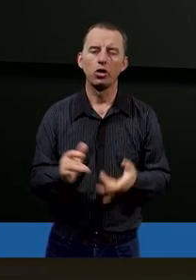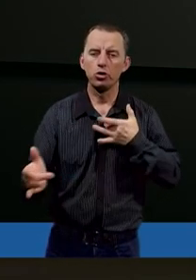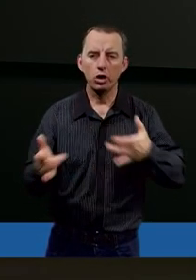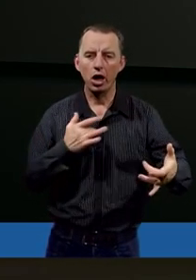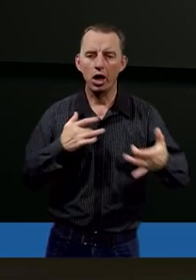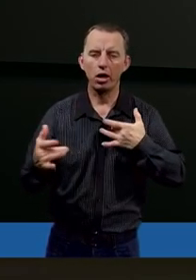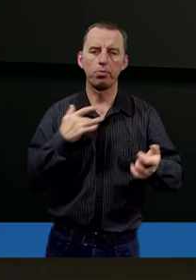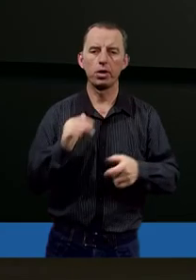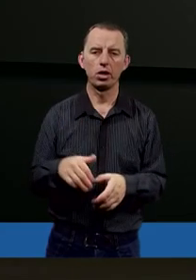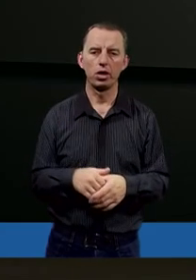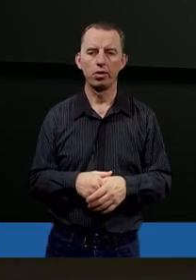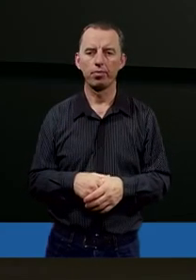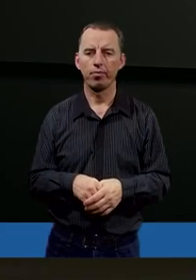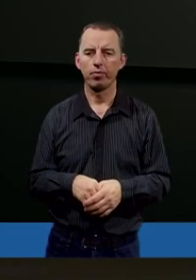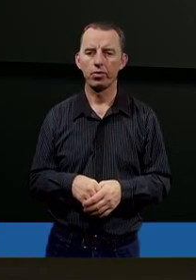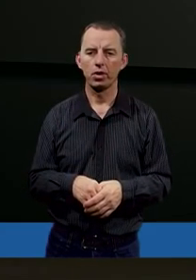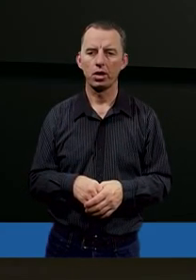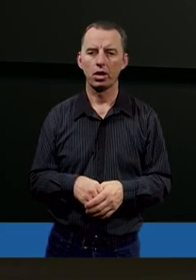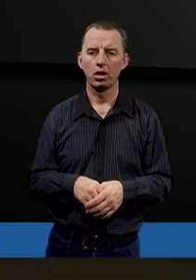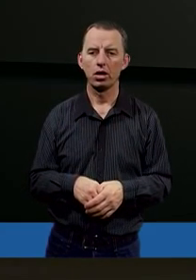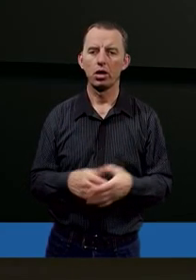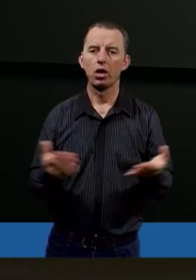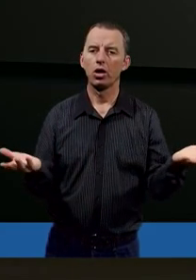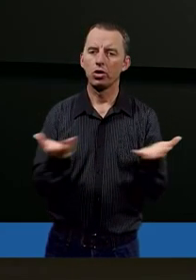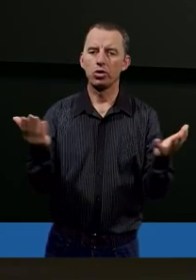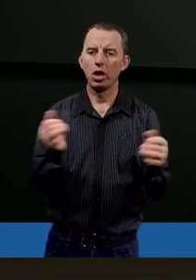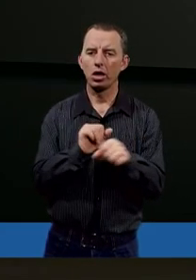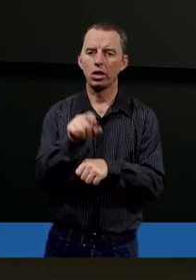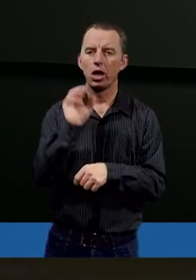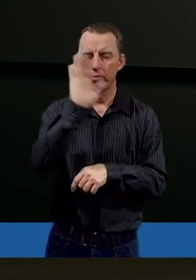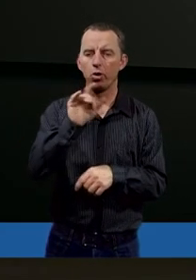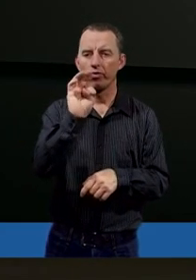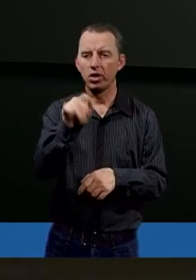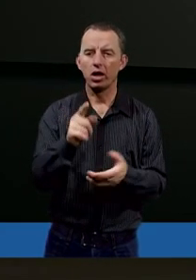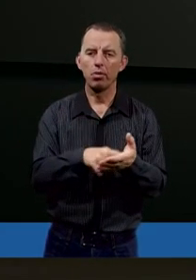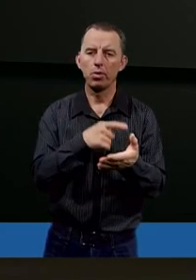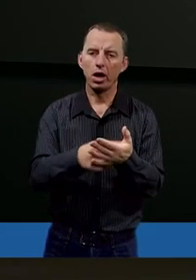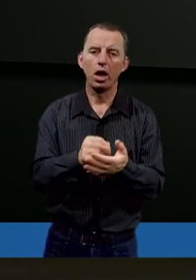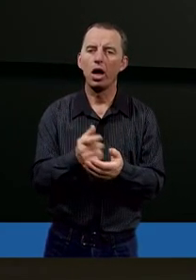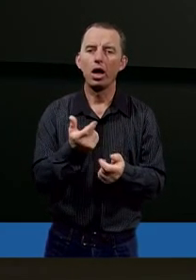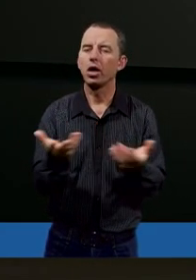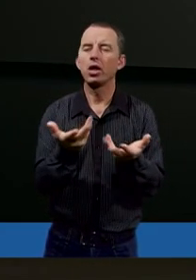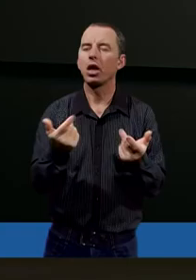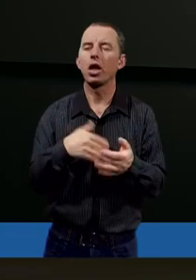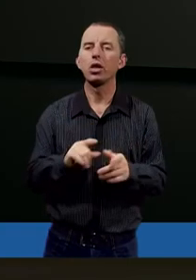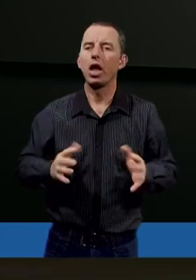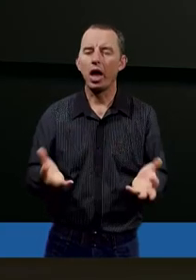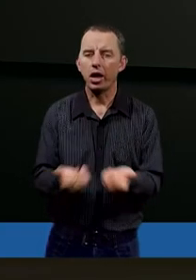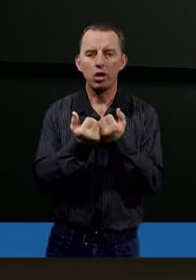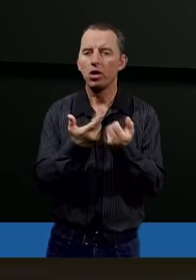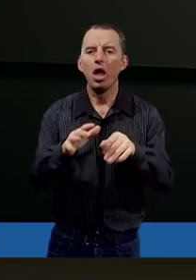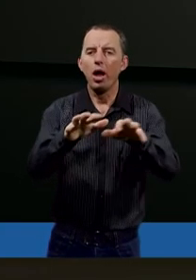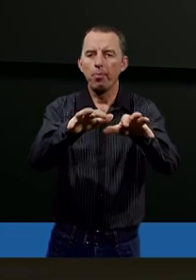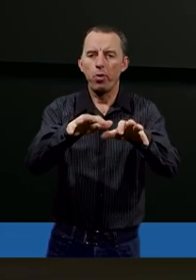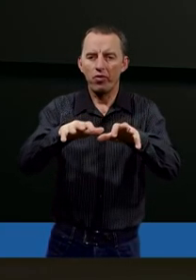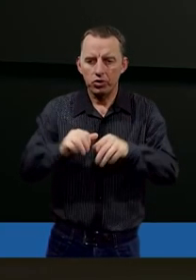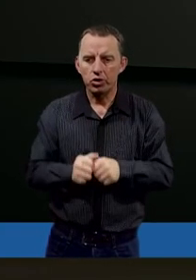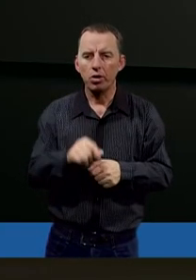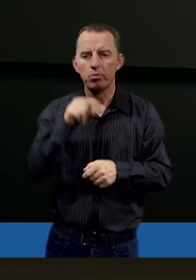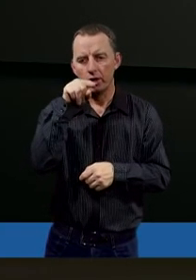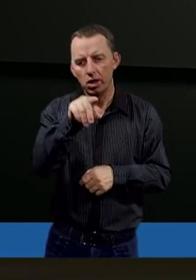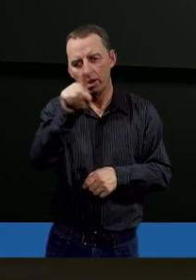cierpi. No, gdzie jest Bóg w takim razie? Dlaczego nie reaguje? Dlaczego nie powstrzyma tych,